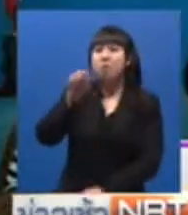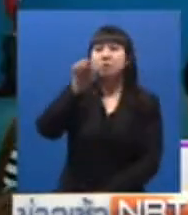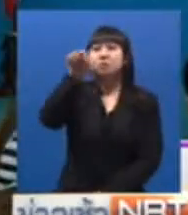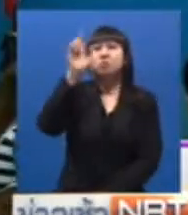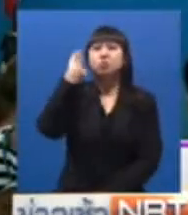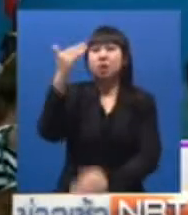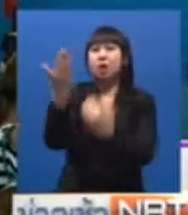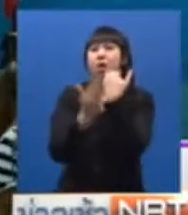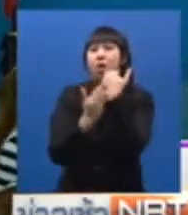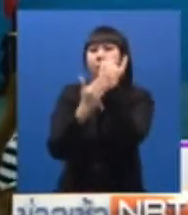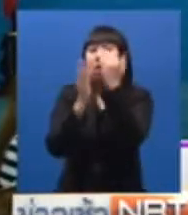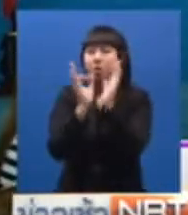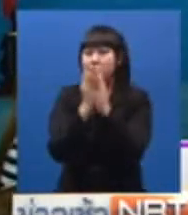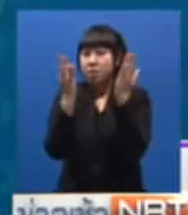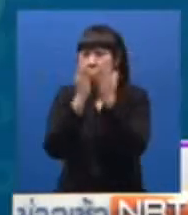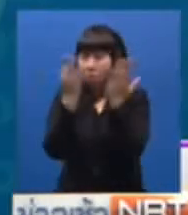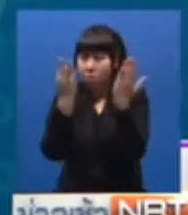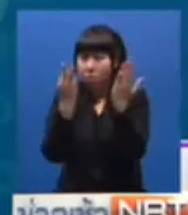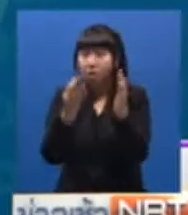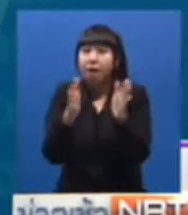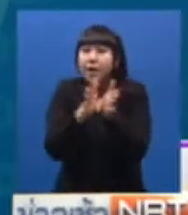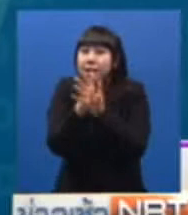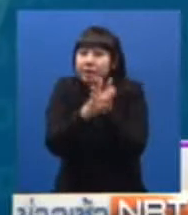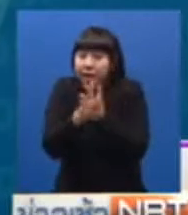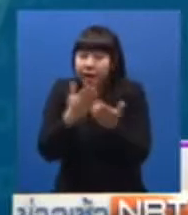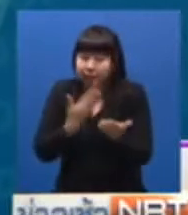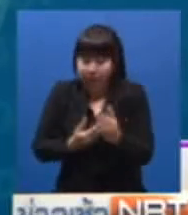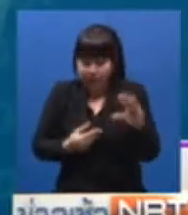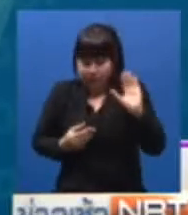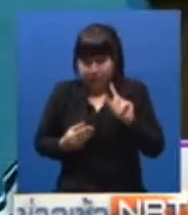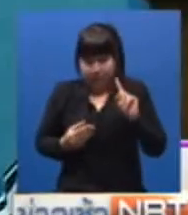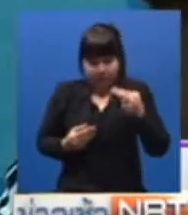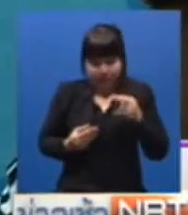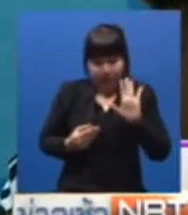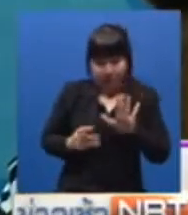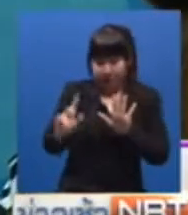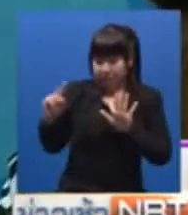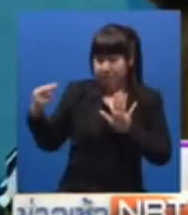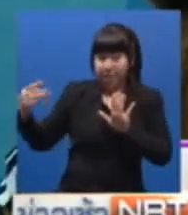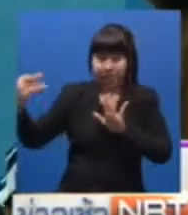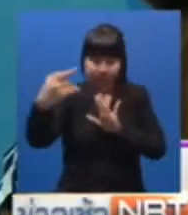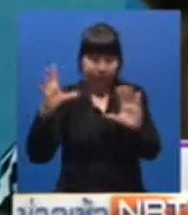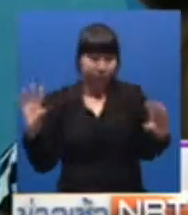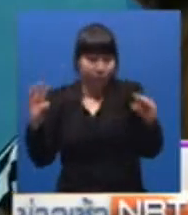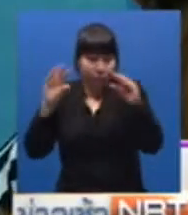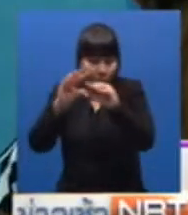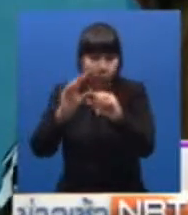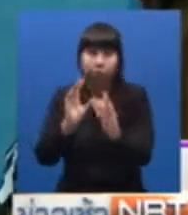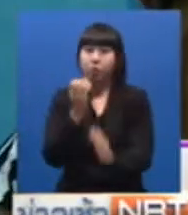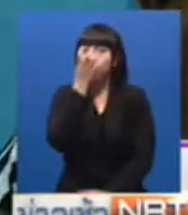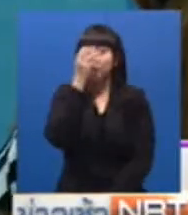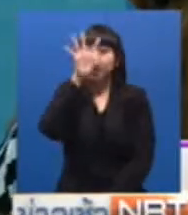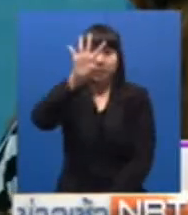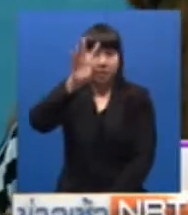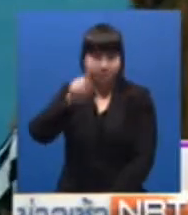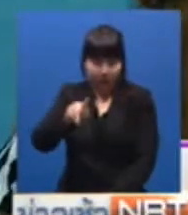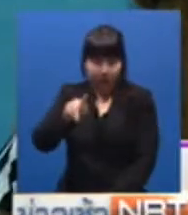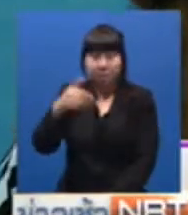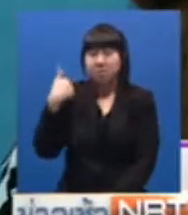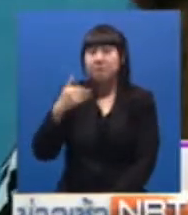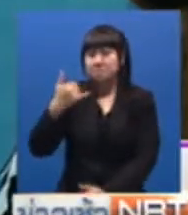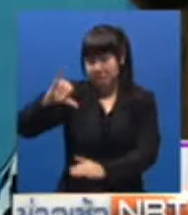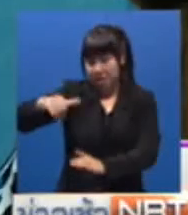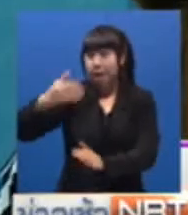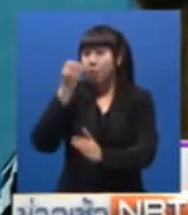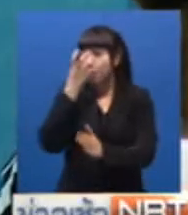แชร์ผ่าน Facebookมือละ 15,000บาทดอกเบี้ย 4,000บาทก่อนที่จะมีผู้เสียหายบางคนได้รับดอกเบี้ยไปแล้ว